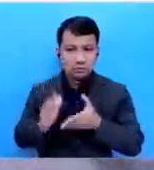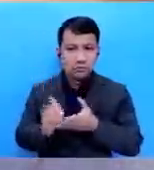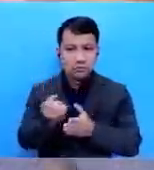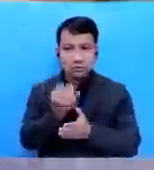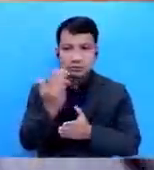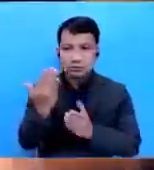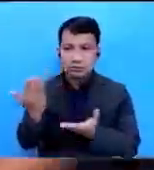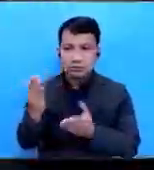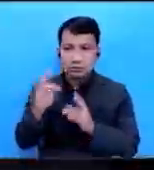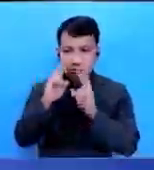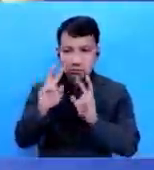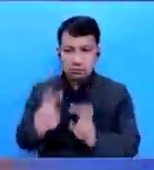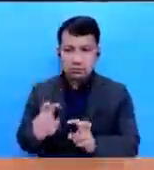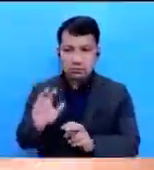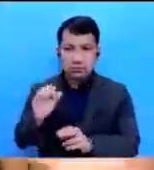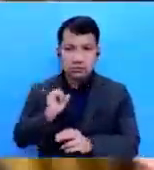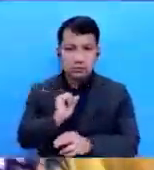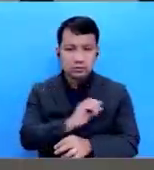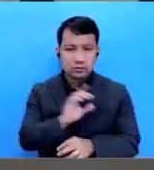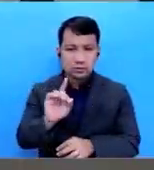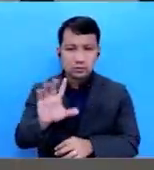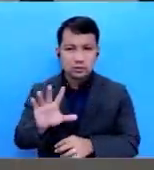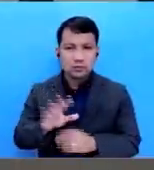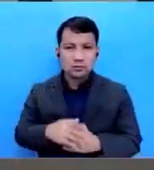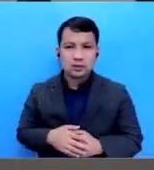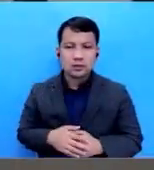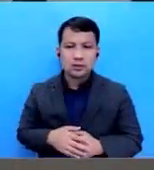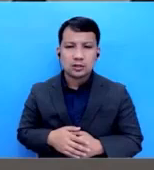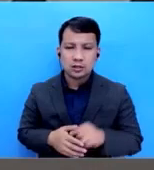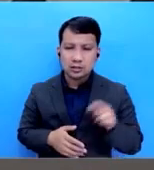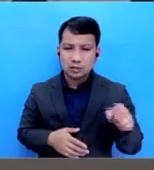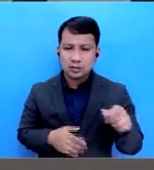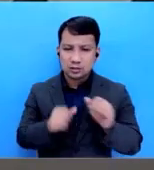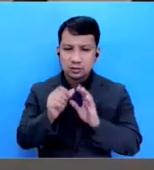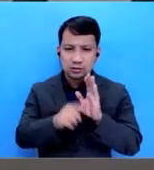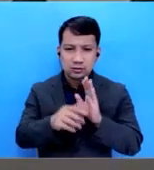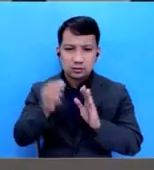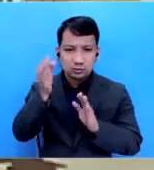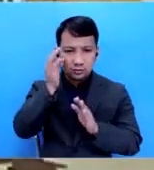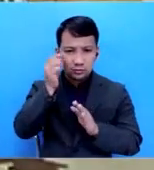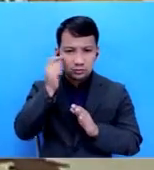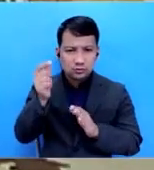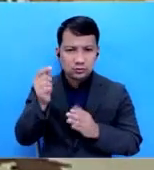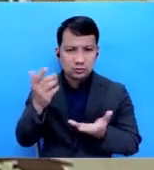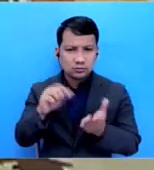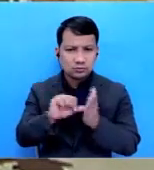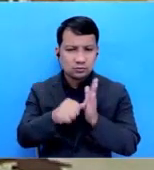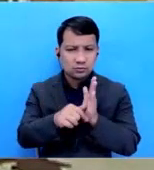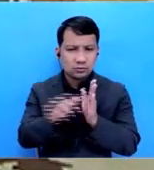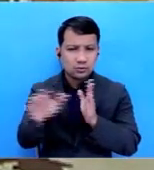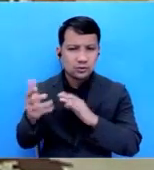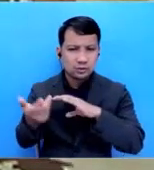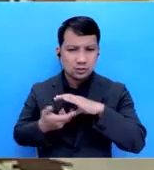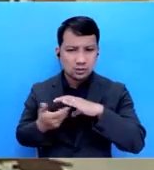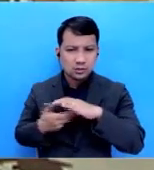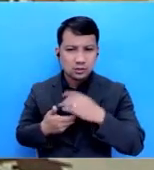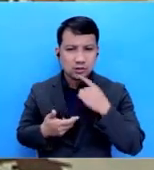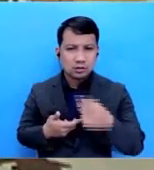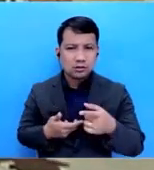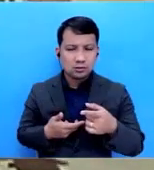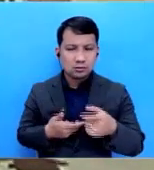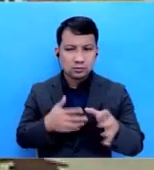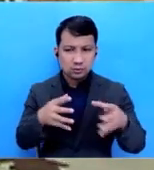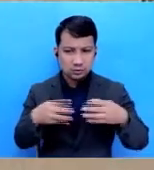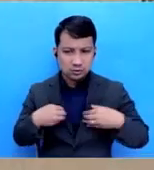tumestigo laban kay Senator De Lima. Ayon kay Attorney Ferdinand Topacio, ilan sa kanyang mga kliyente ang nakatatanggap